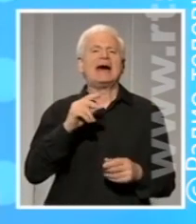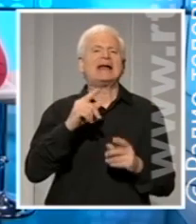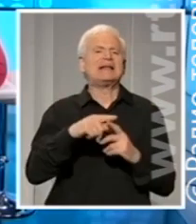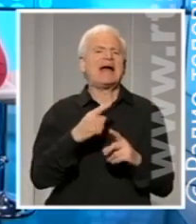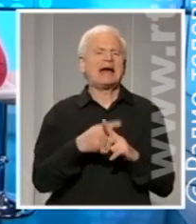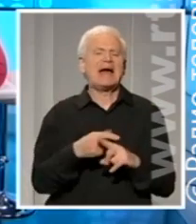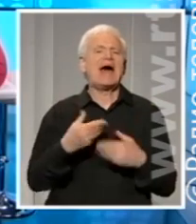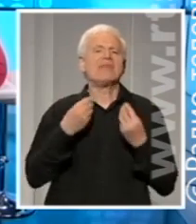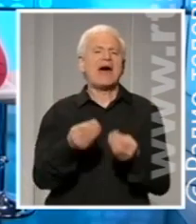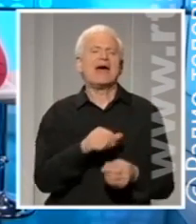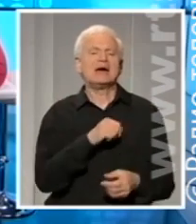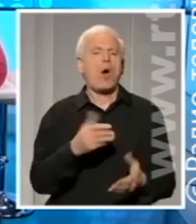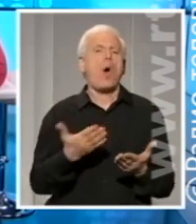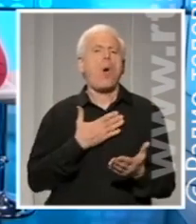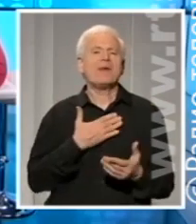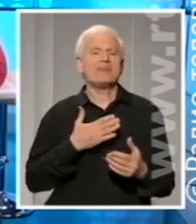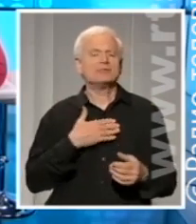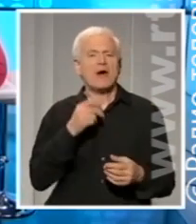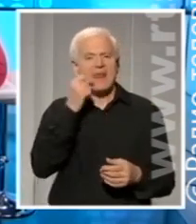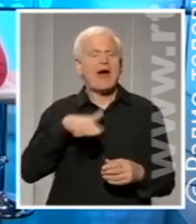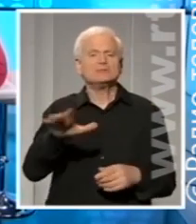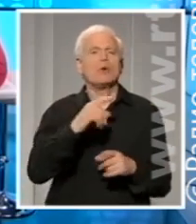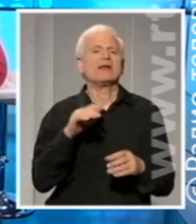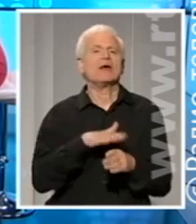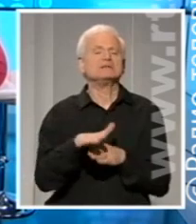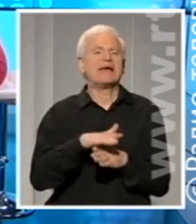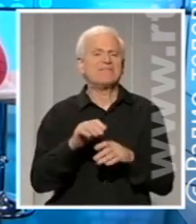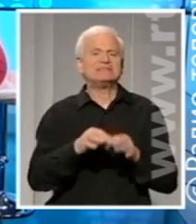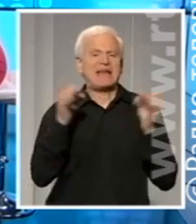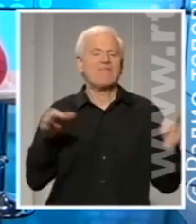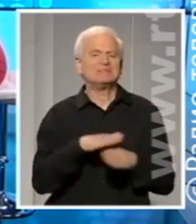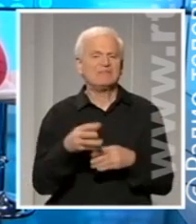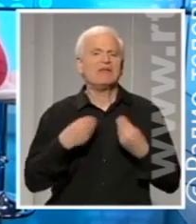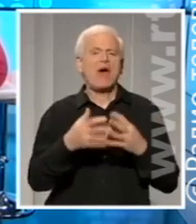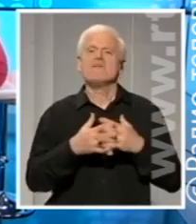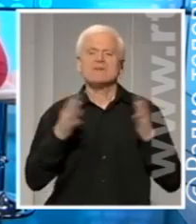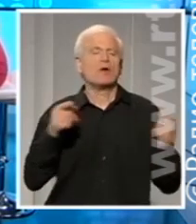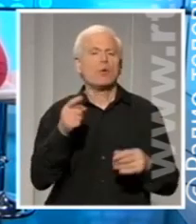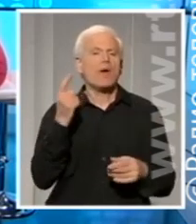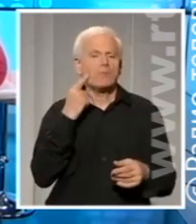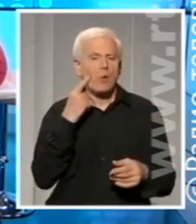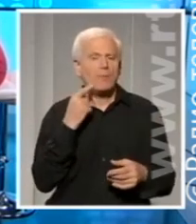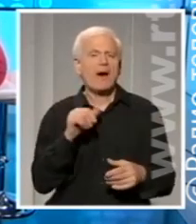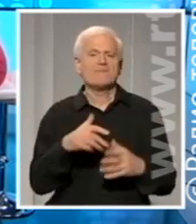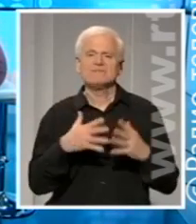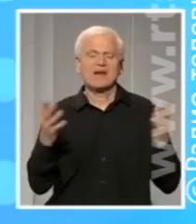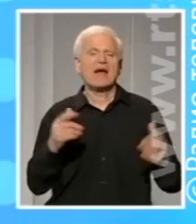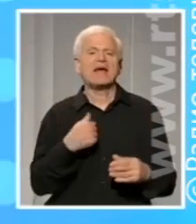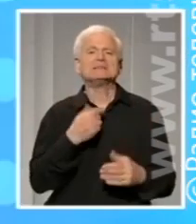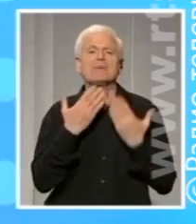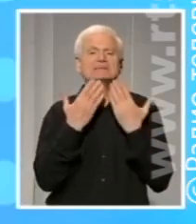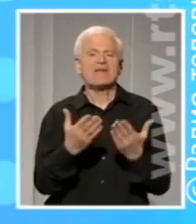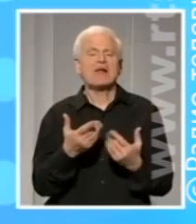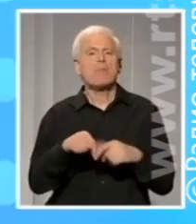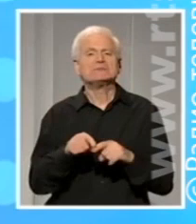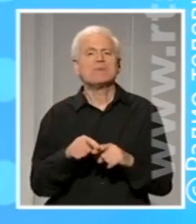RTH3 daje, a opet naša nacionalni servis daje mnogo veće resurse. Ali ovo je jedan veliki eksperiment, ogroman, zaista ogroman test. Ja sam jako zahvalan pre